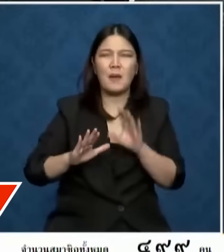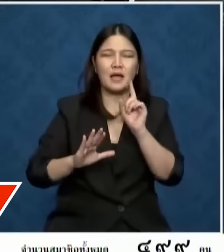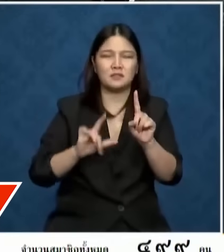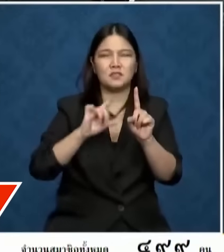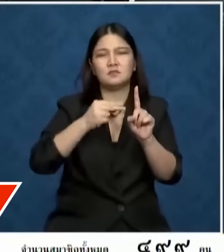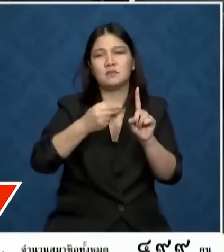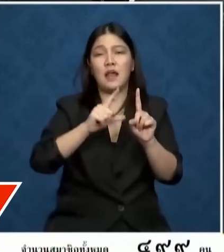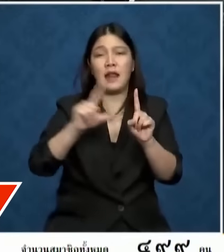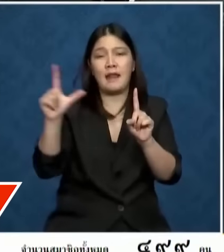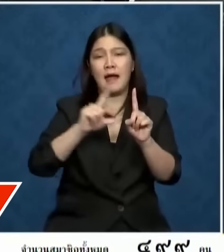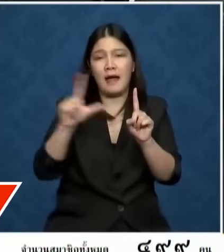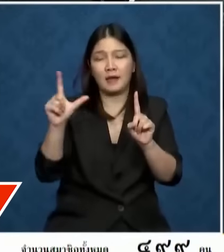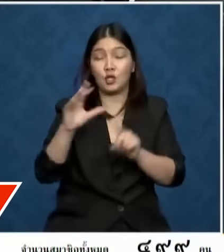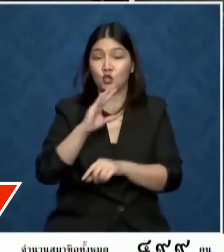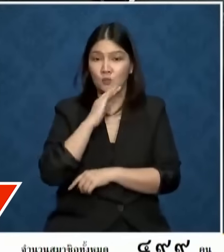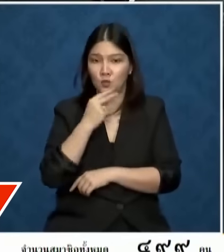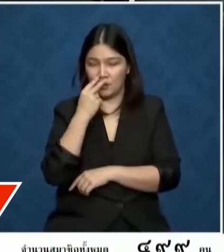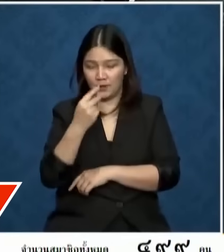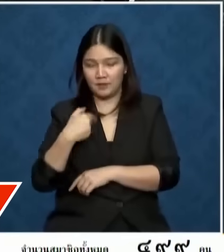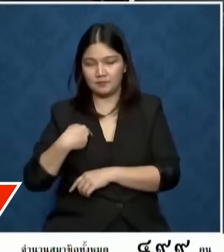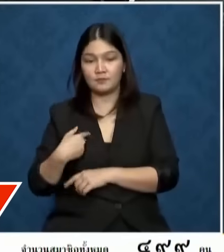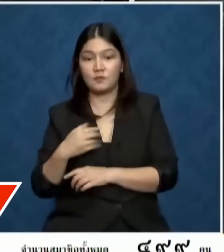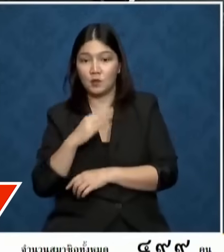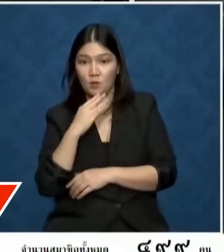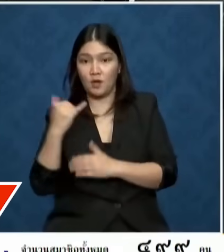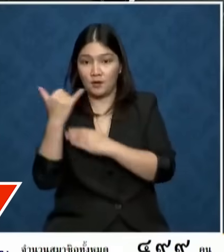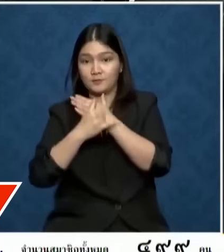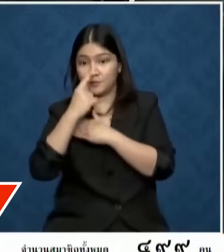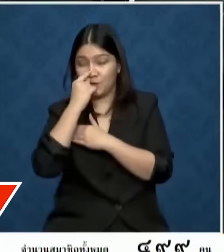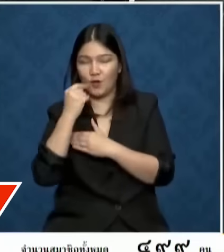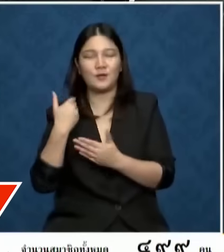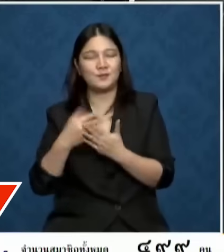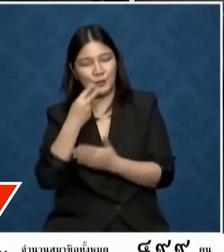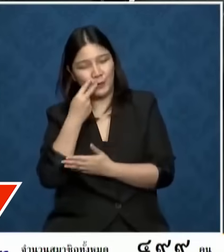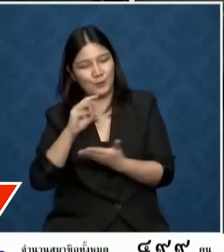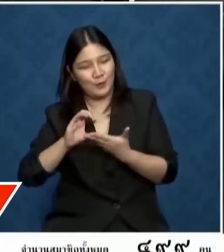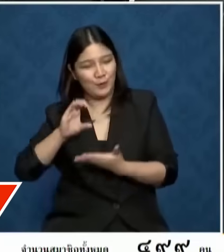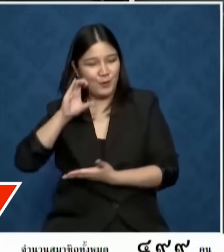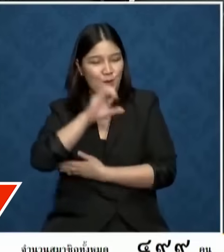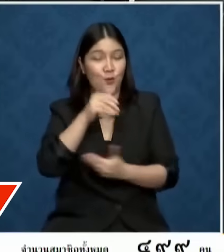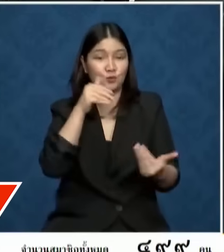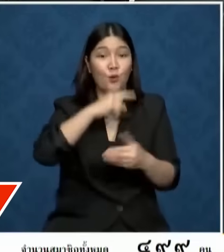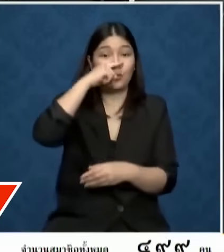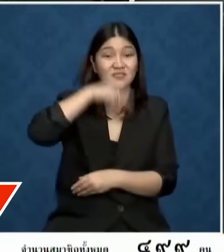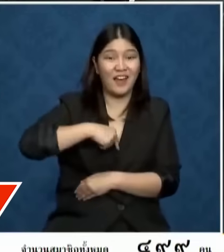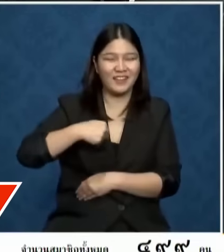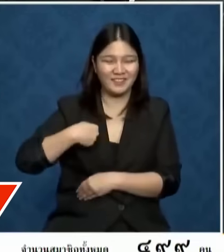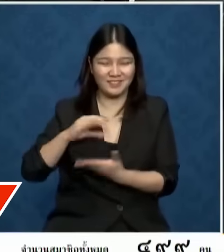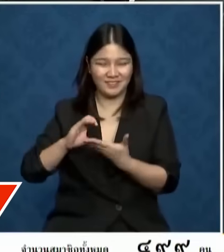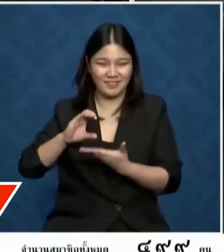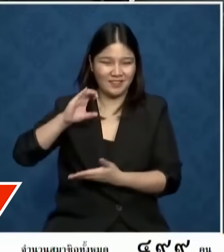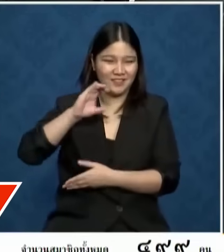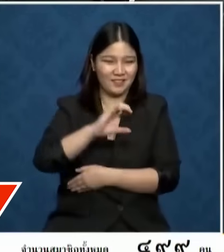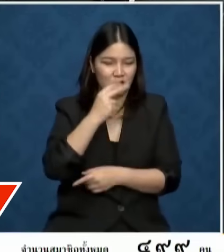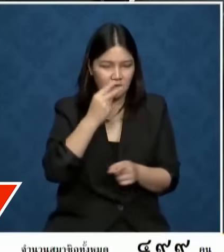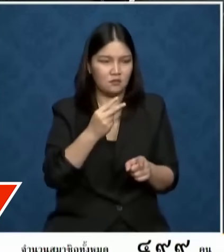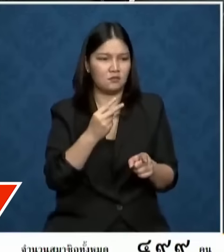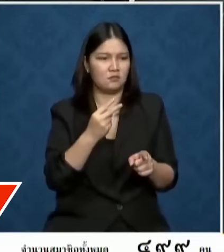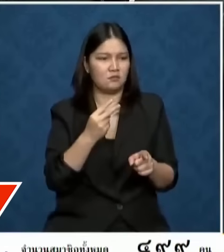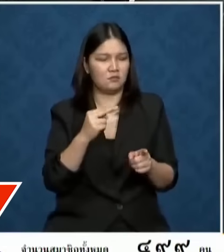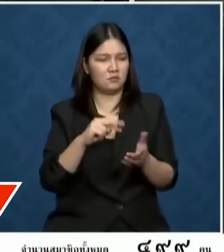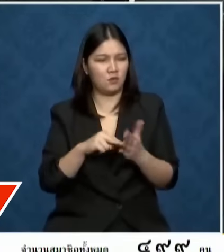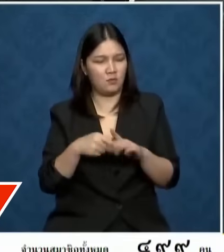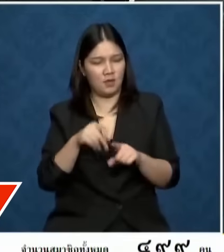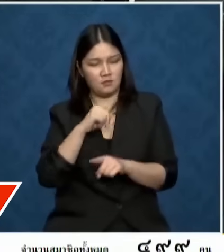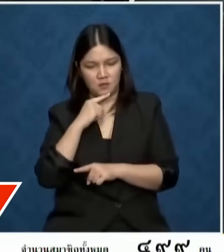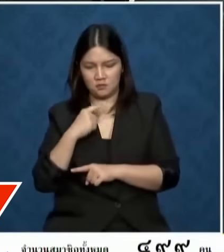ว่าถ้าผมเป็นนักธุรกิจต่างประเทศนำเงินมาลงทุนในประเทศไทยผมจำเป็นต้องตั้งงบประมาณ